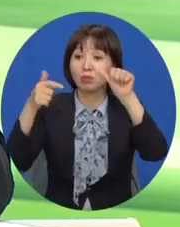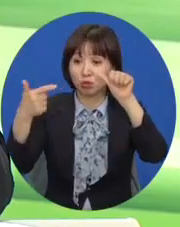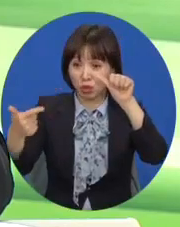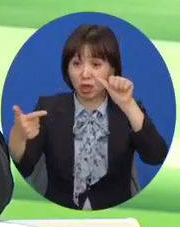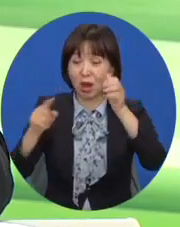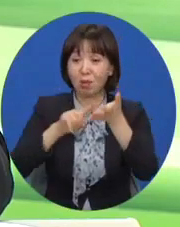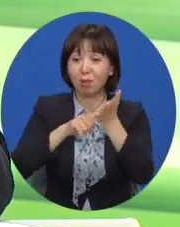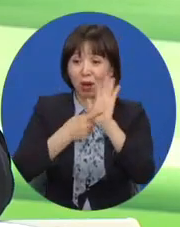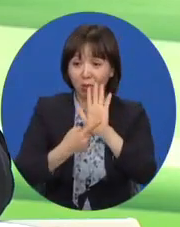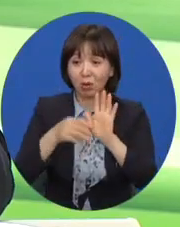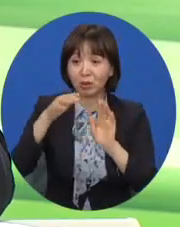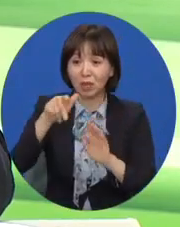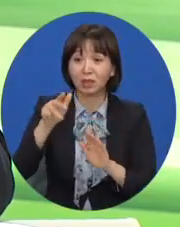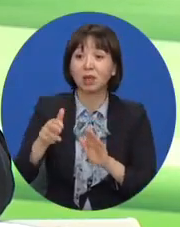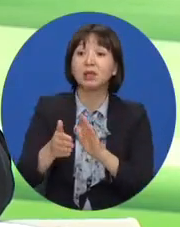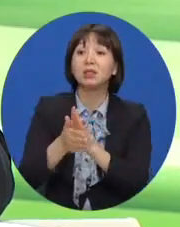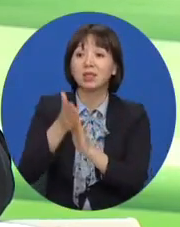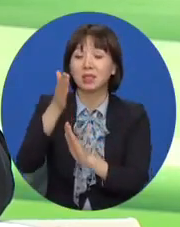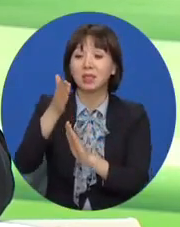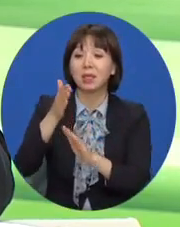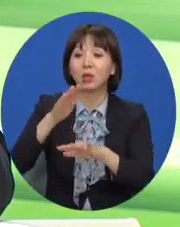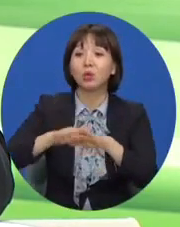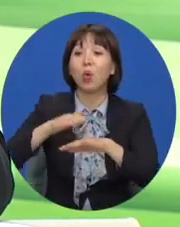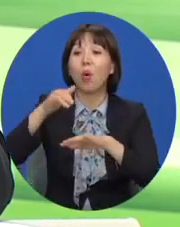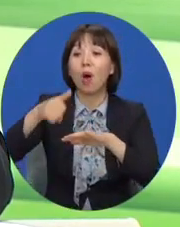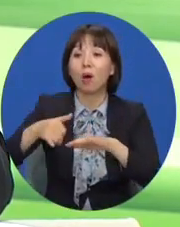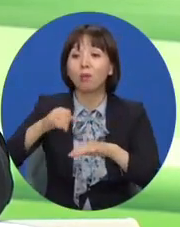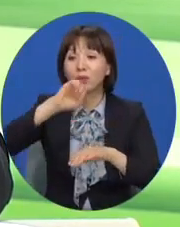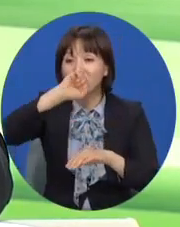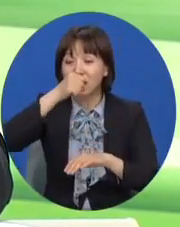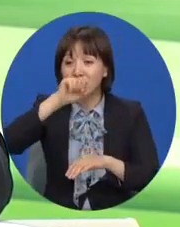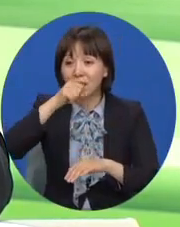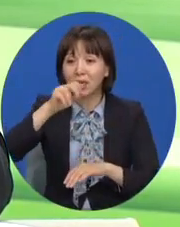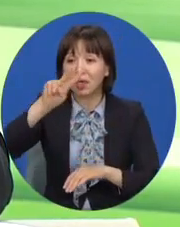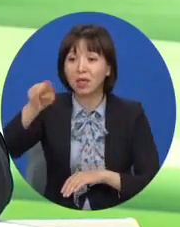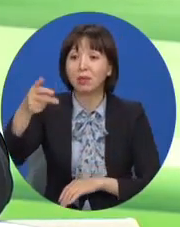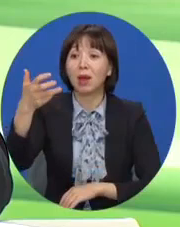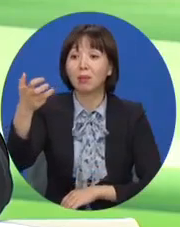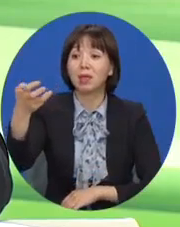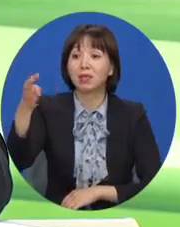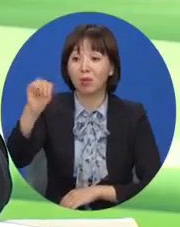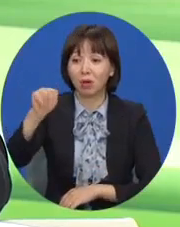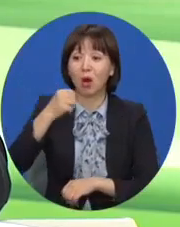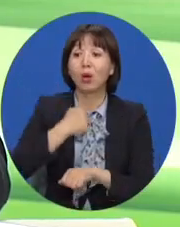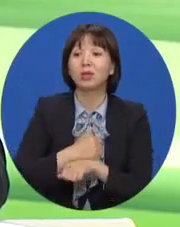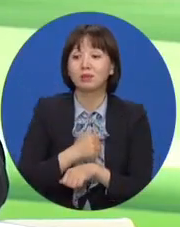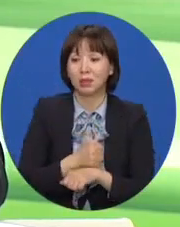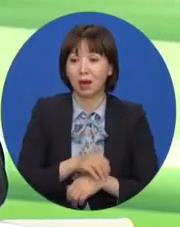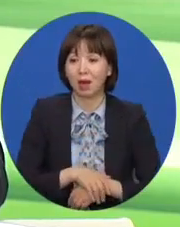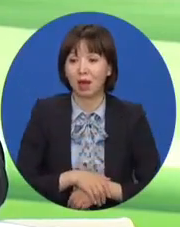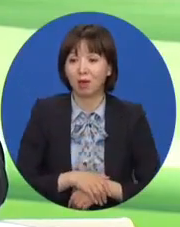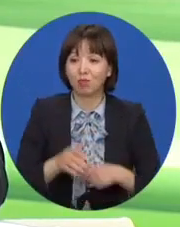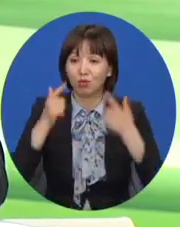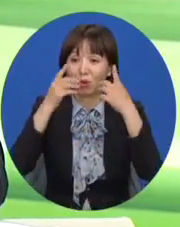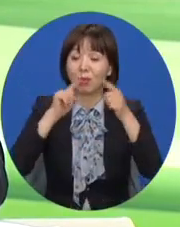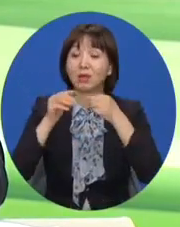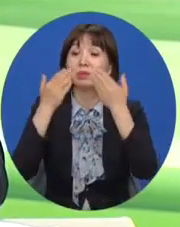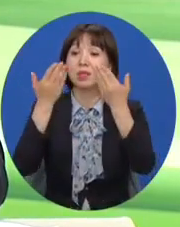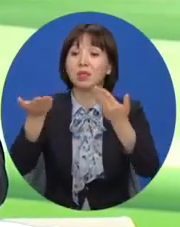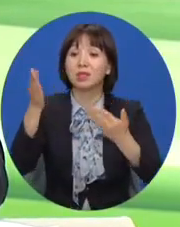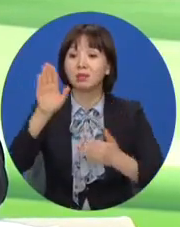우리 제천시 농업 예산이 280억이라고 했습니다. 분명히